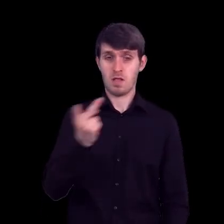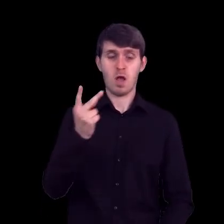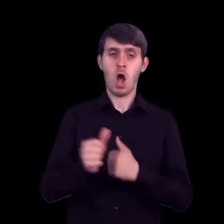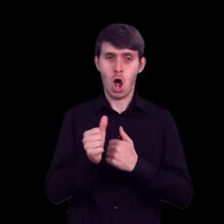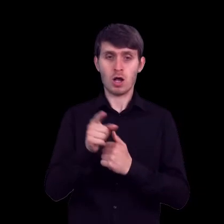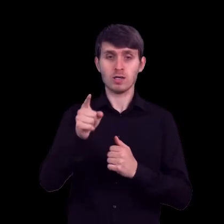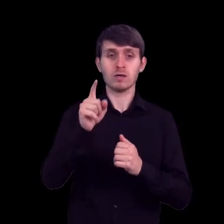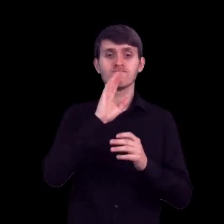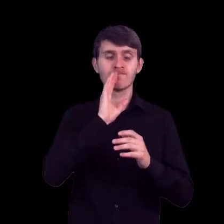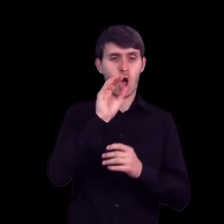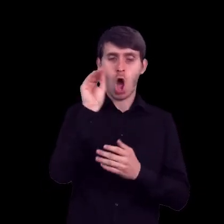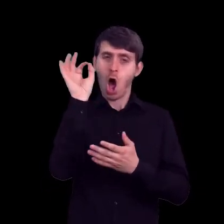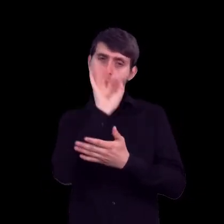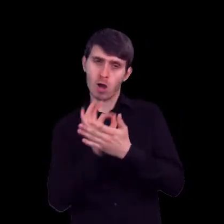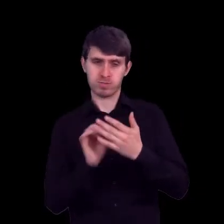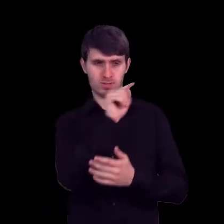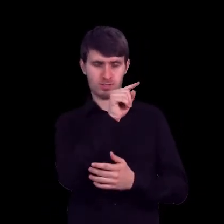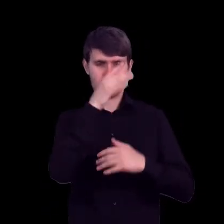ograniczoną przez niego przestrzeń.